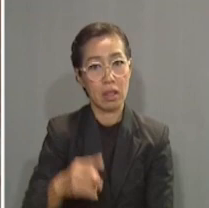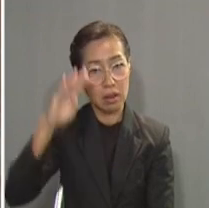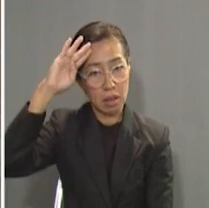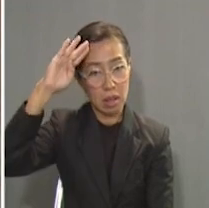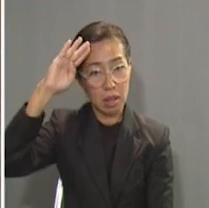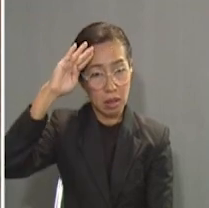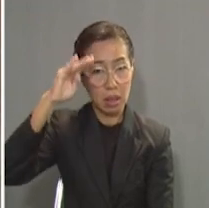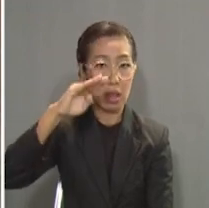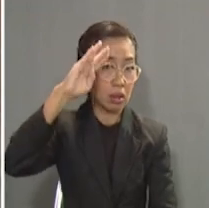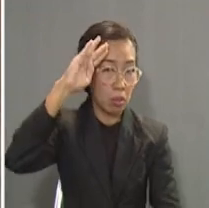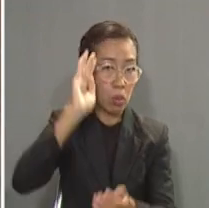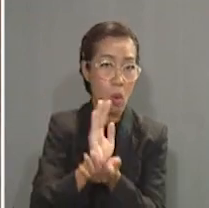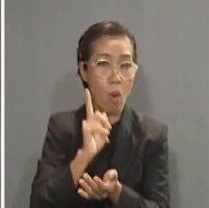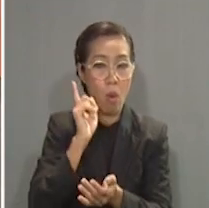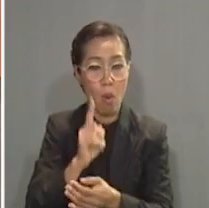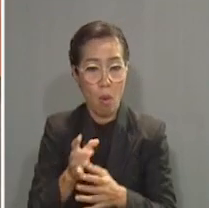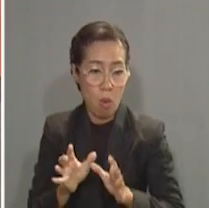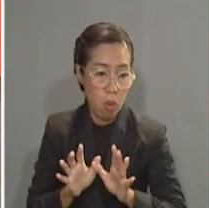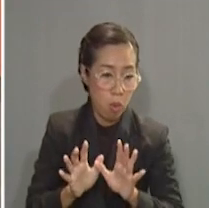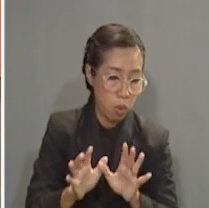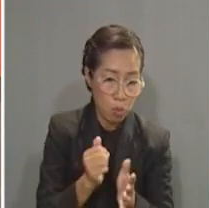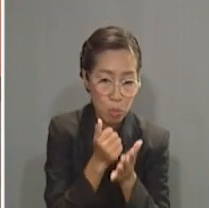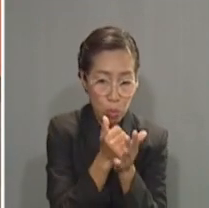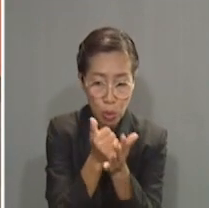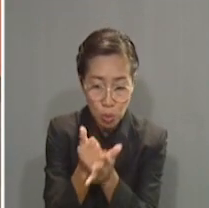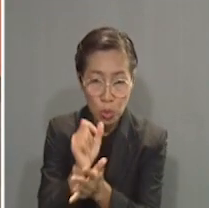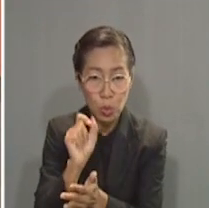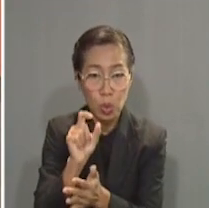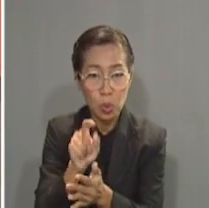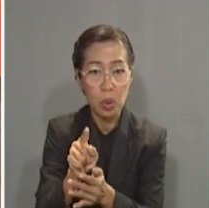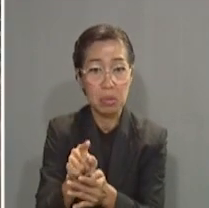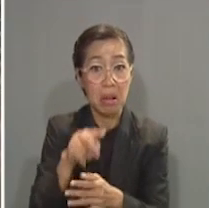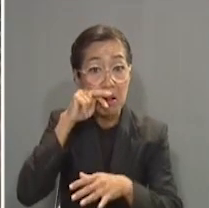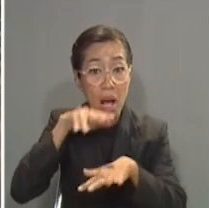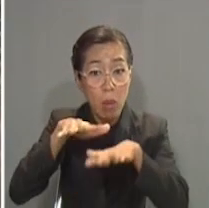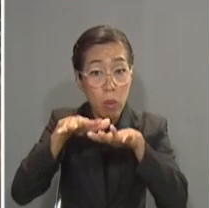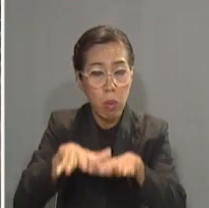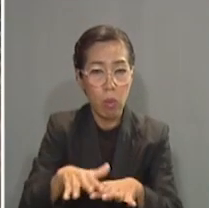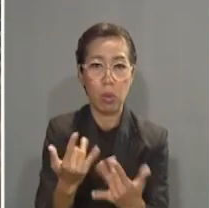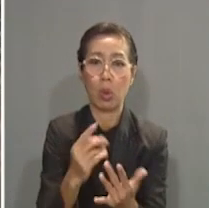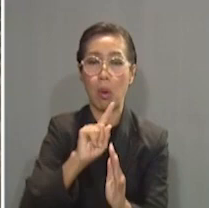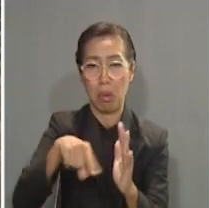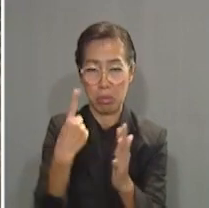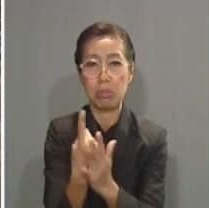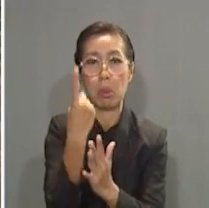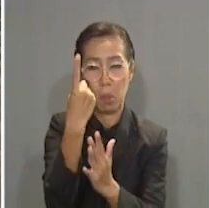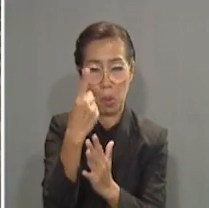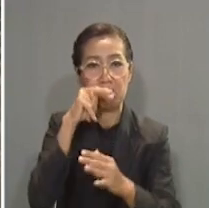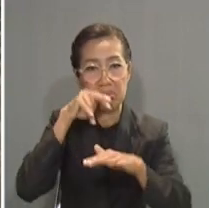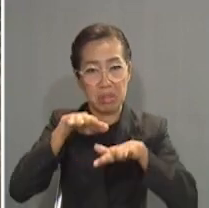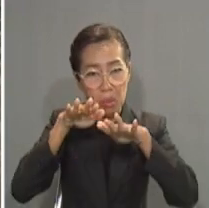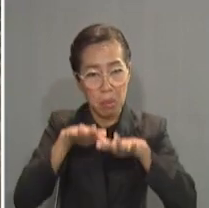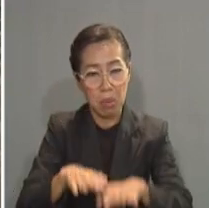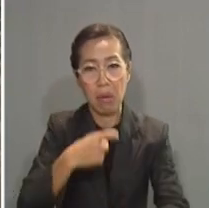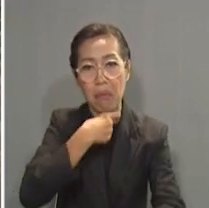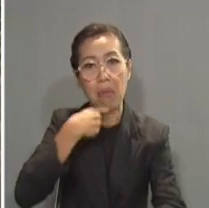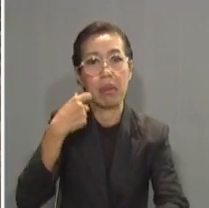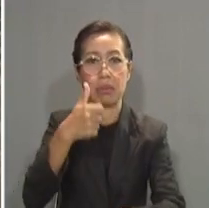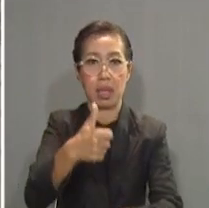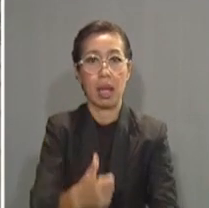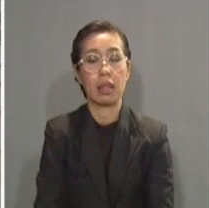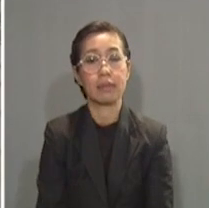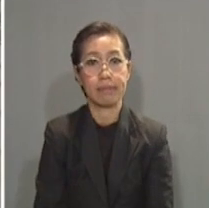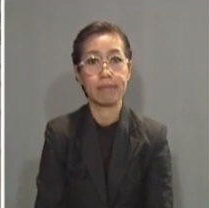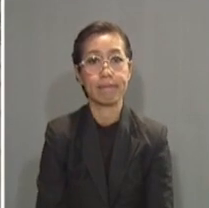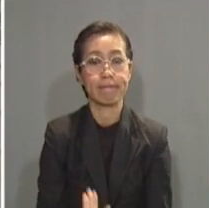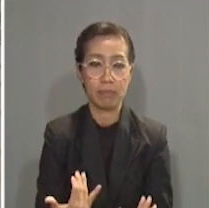ตำรวจ ต้องช่วยเหลืออย่เร่งดัวเลยนะคะการระบายนำคดวาตใช้เวลาอกเป็ชั่วโมงค่ะจกกลสู่ภาวะตามปกติได้